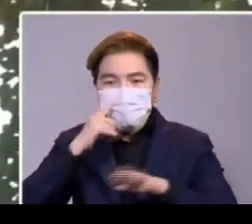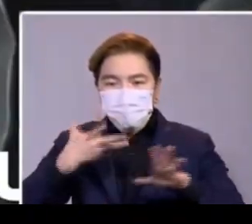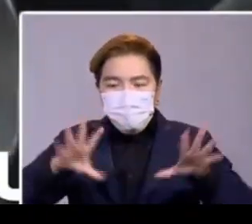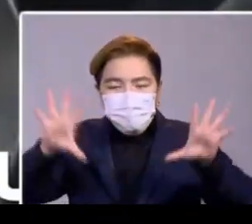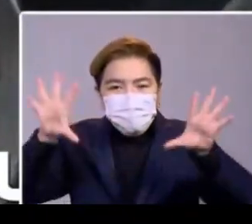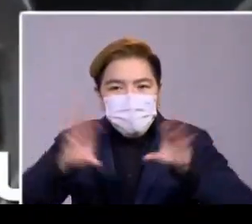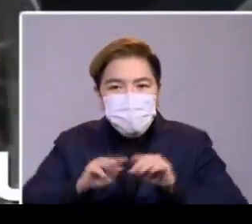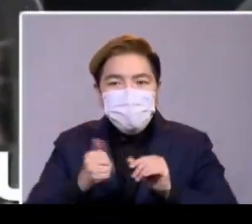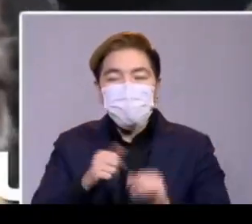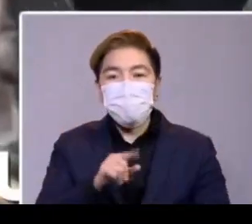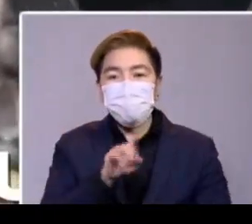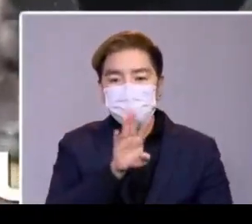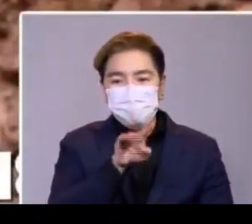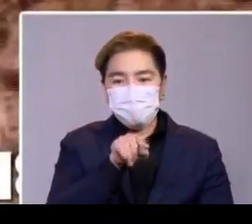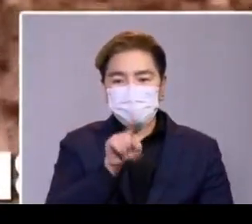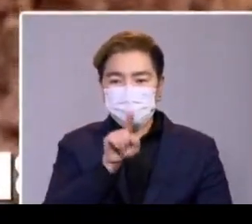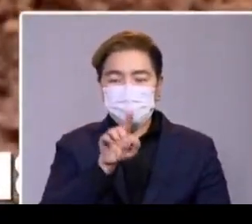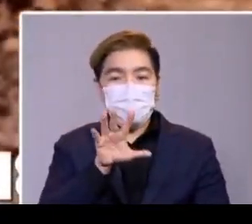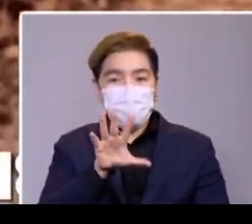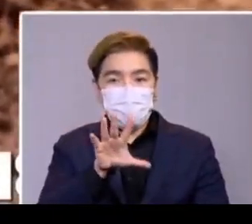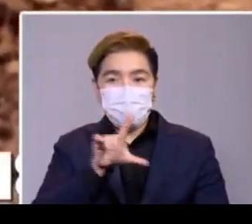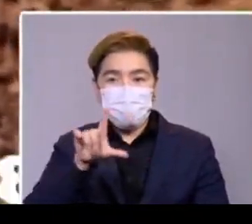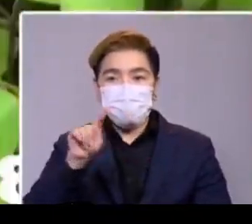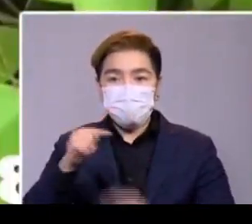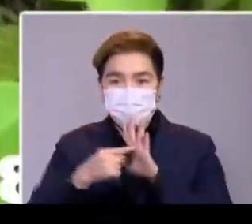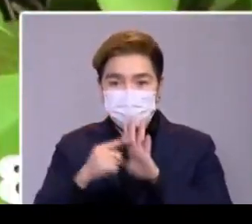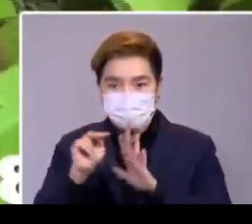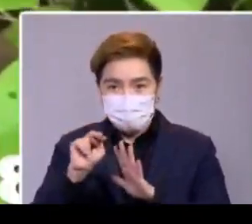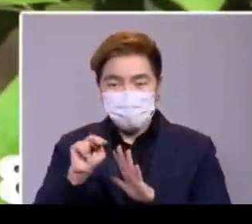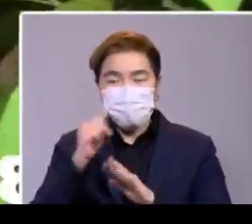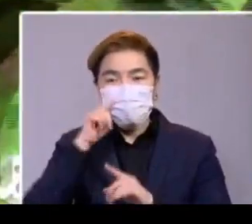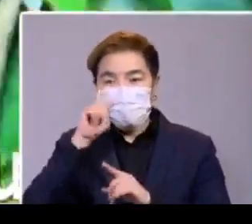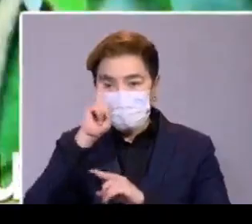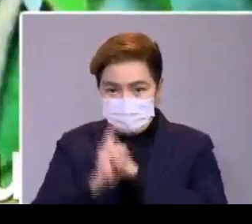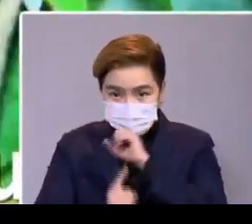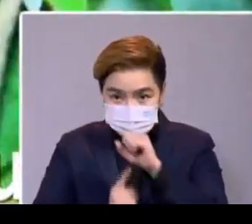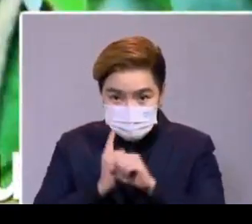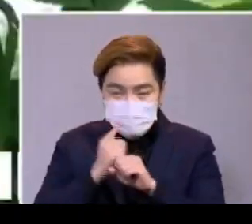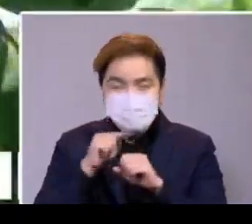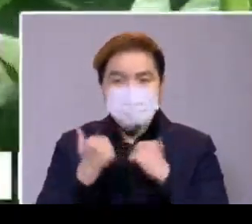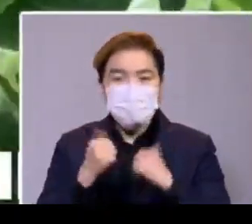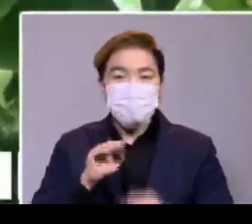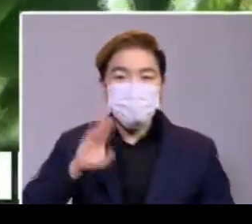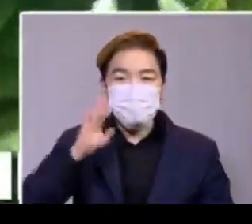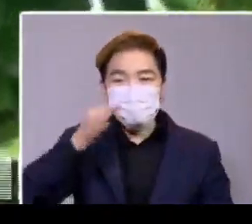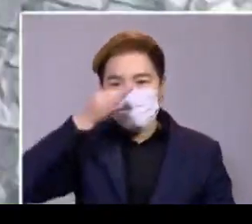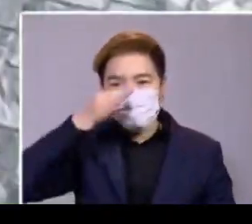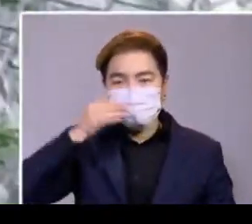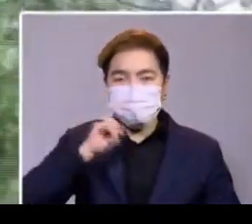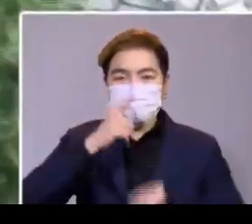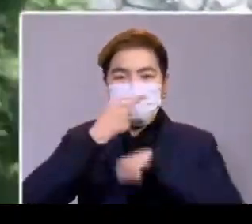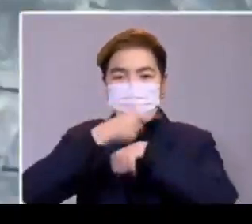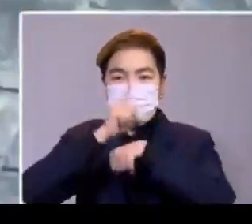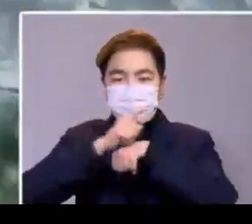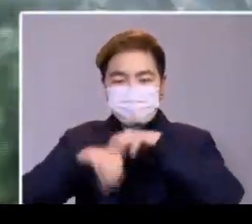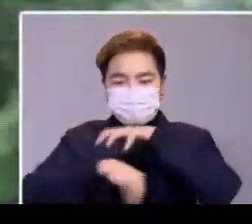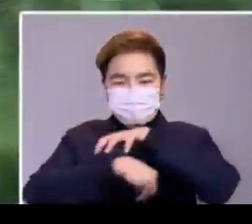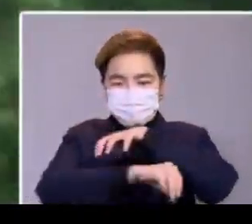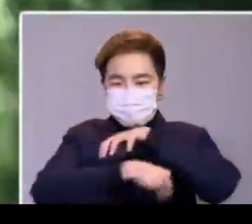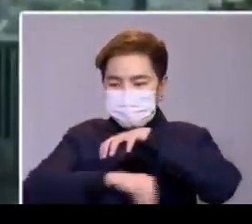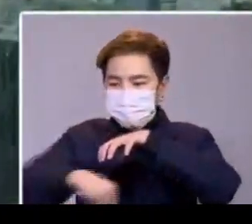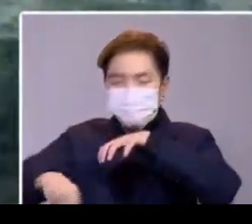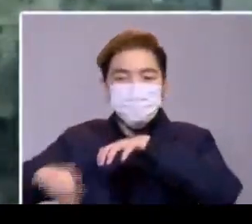กว่า 4.15 ล้านตันคาร์บอนไดออกไซด์เทียบเท่าต่อปีค่ะปัจจุบันปตท.เป็นประธานเครือข่ายคาร์บอนนิวทรัลประเทศไ